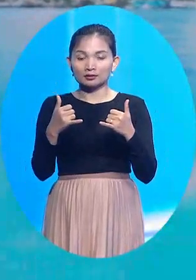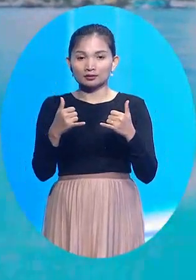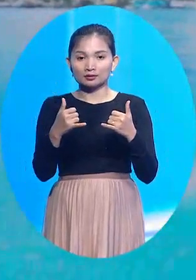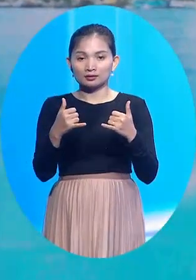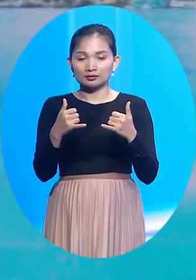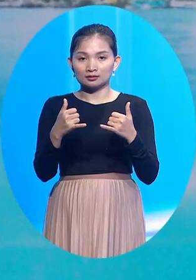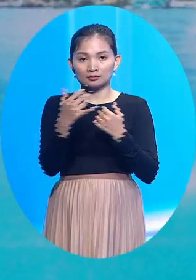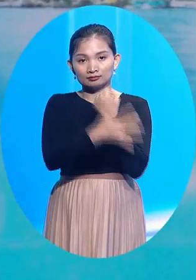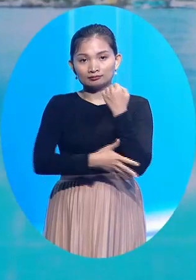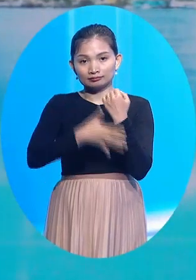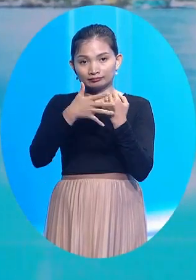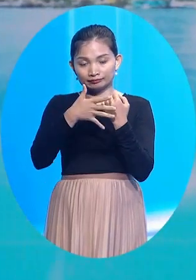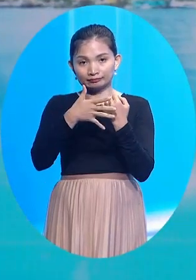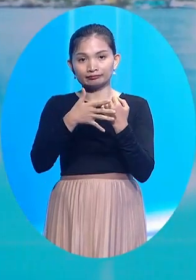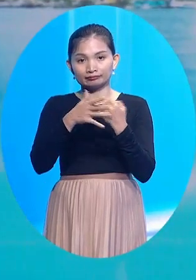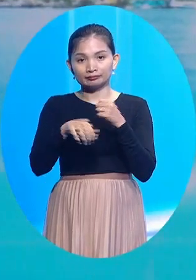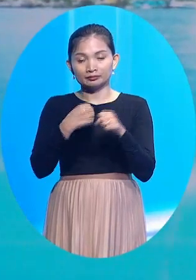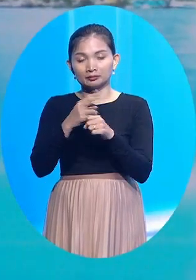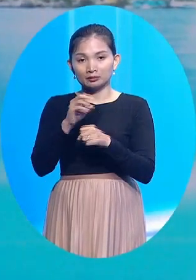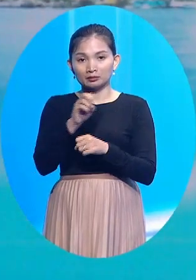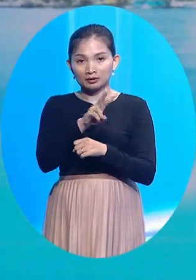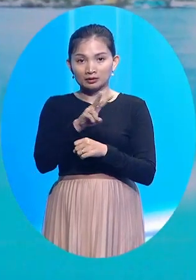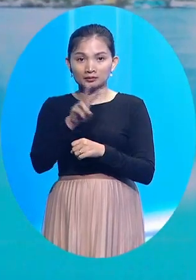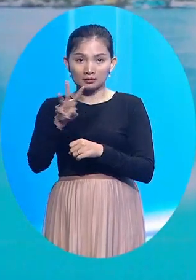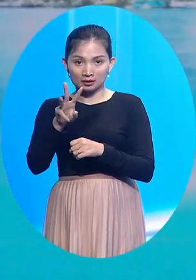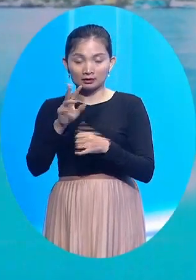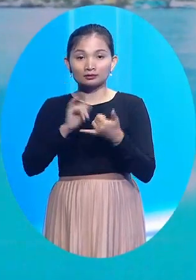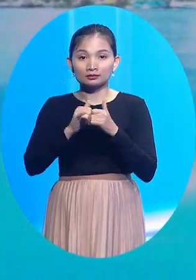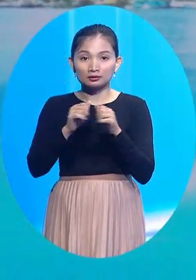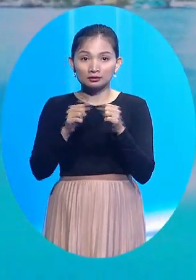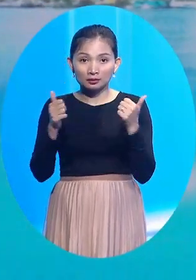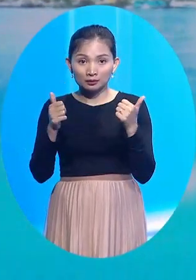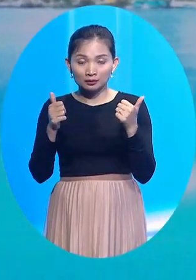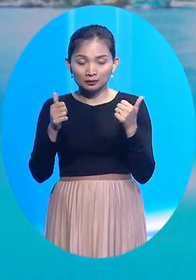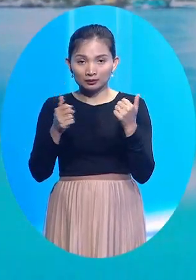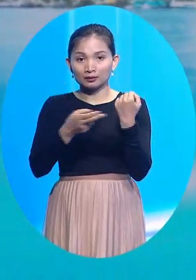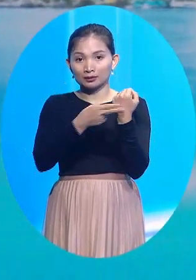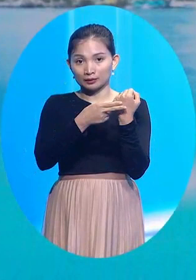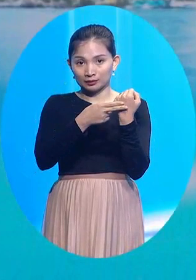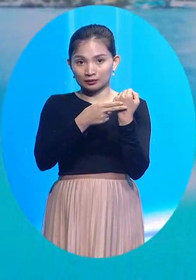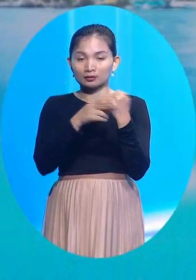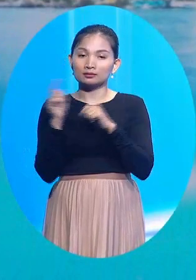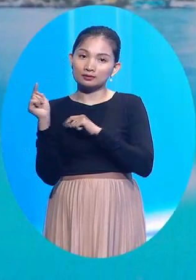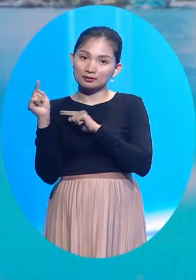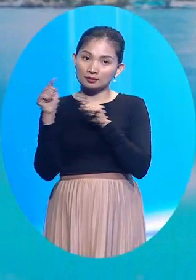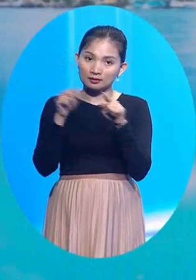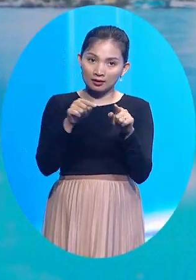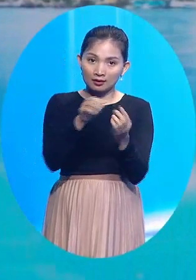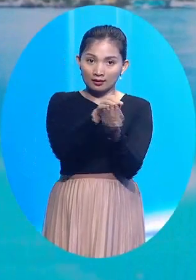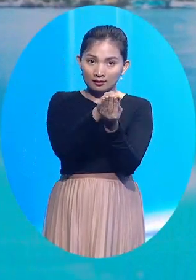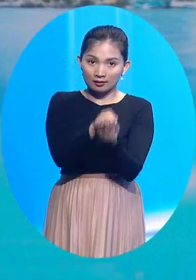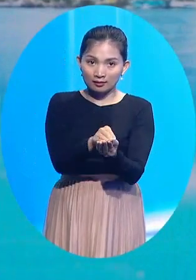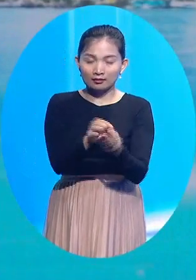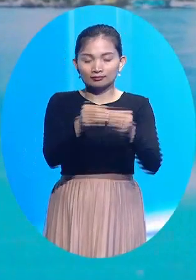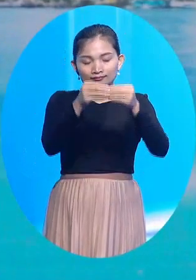2022-2027 chính thức diễn ra tại Hà Nội. Sáng nay, trước phiên khai mạc đại hội, các đại biểu dự đại hội vào lăng viếng Chủ tịch Hồ Chí Minh, báo công dân bác